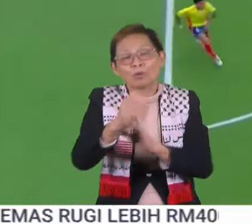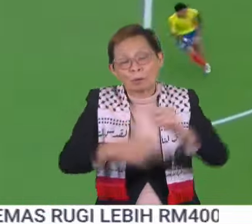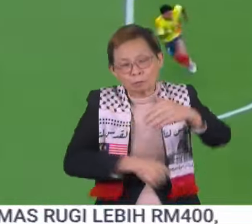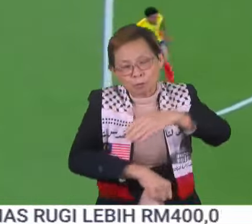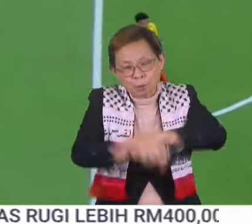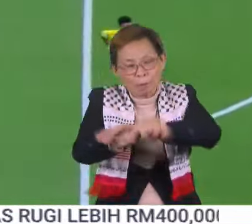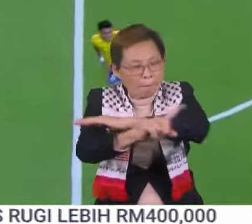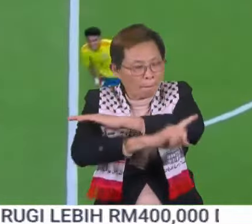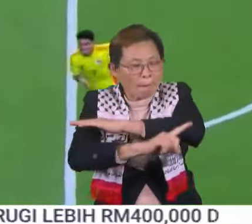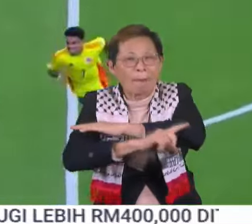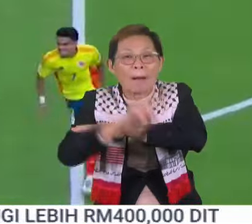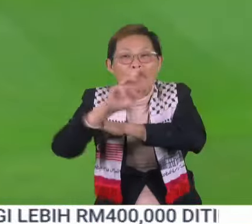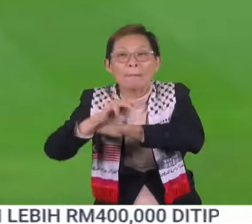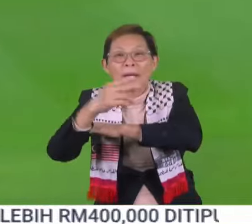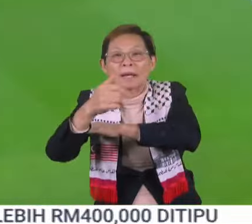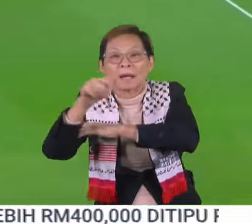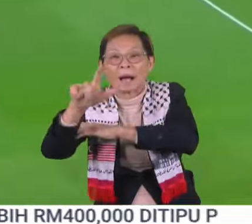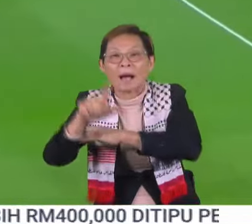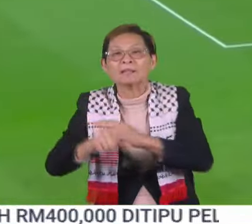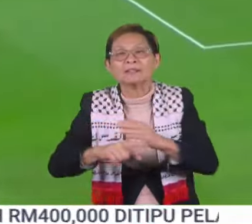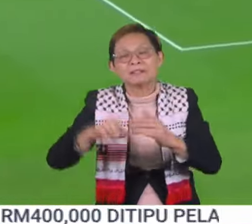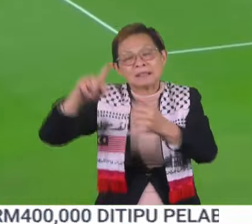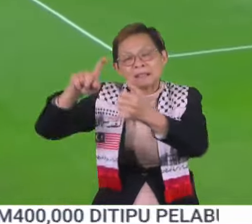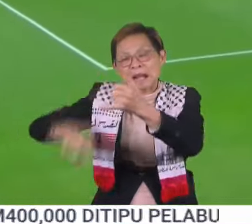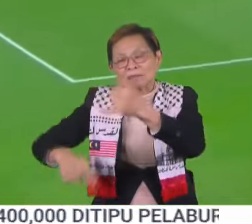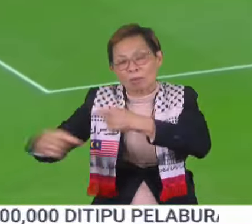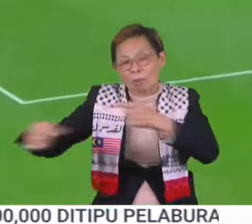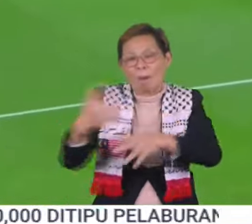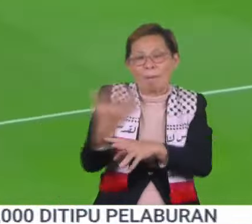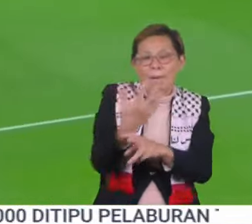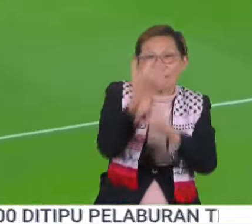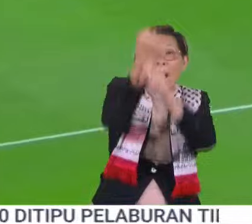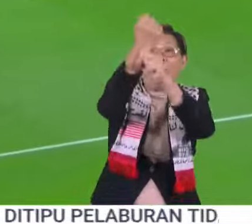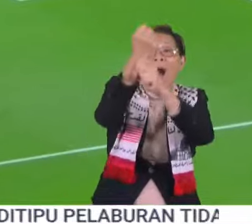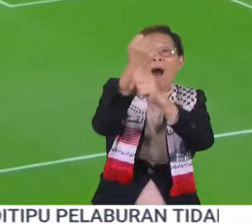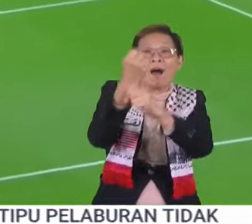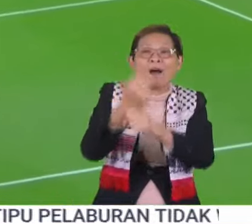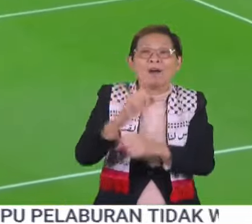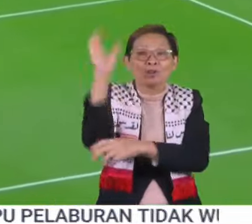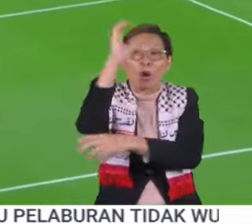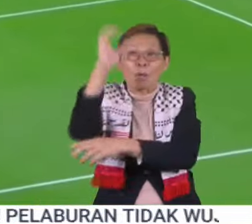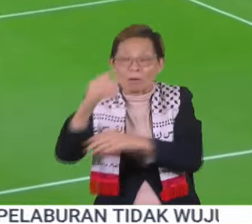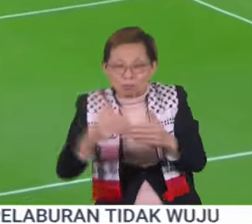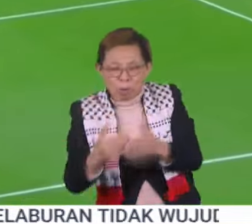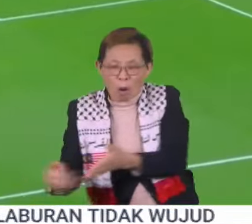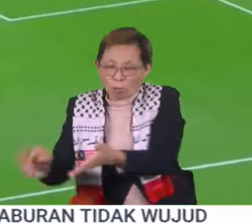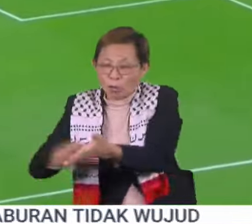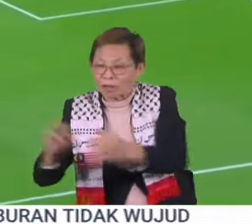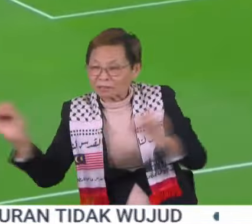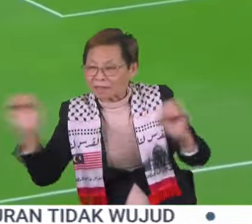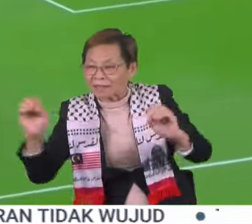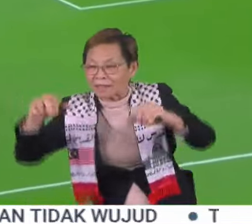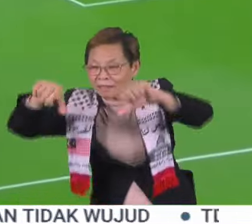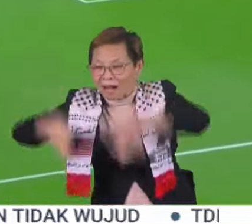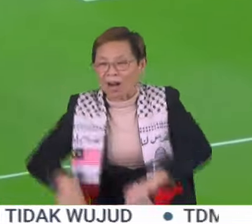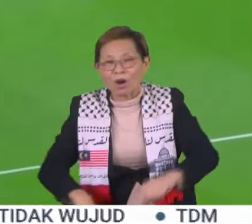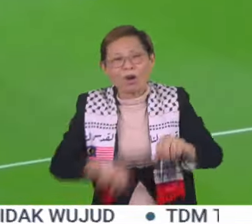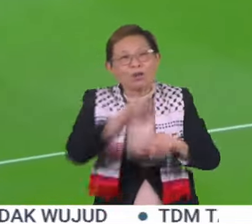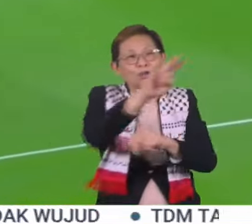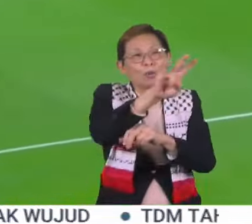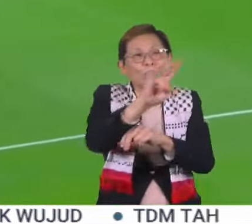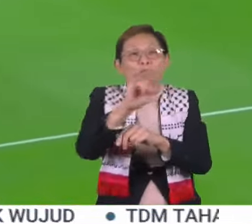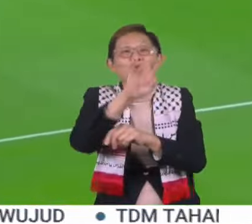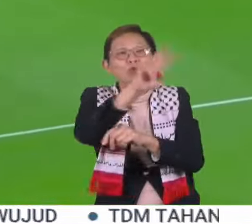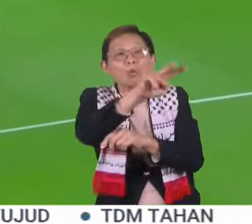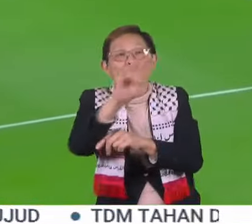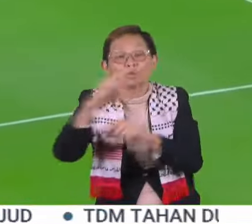sepakan penalti Miguel Borja di penghujung aksi. Kemenangan itu bermakna Colombia melanjutkan rekod tanpa kalahnya sebanyak 27